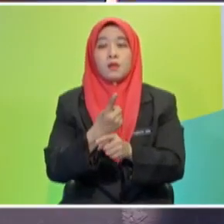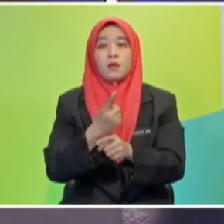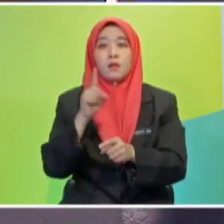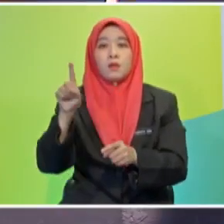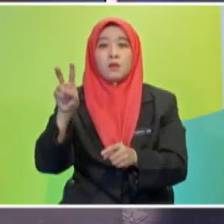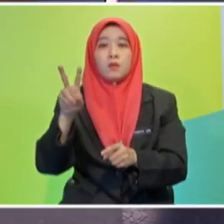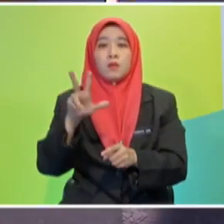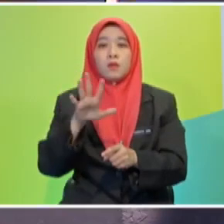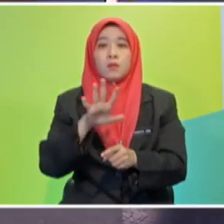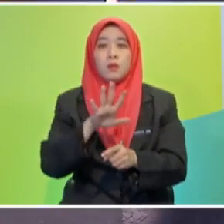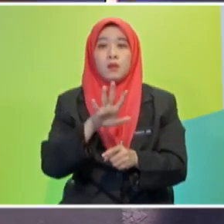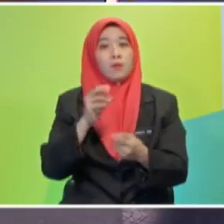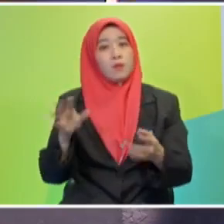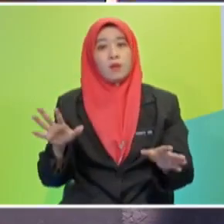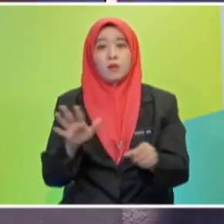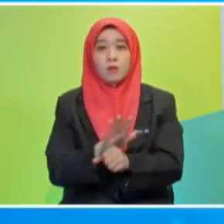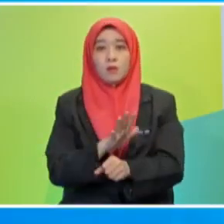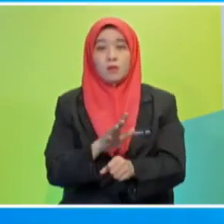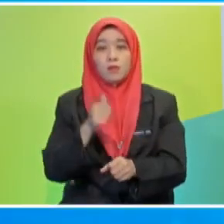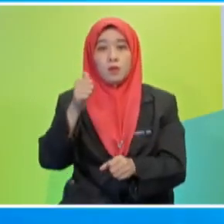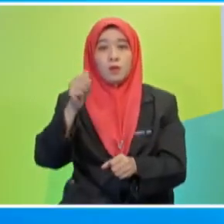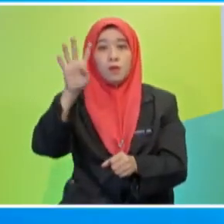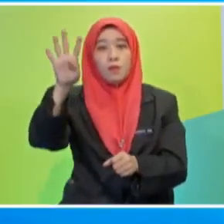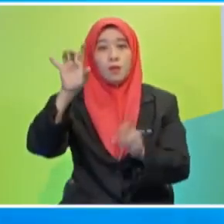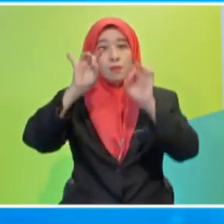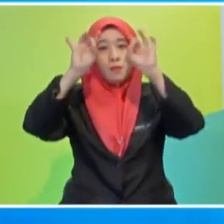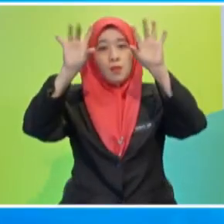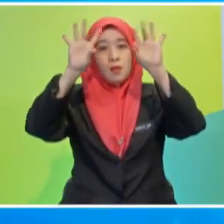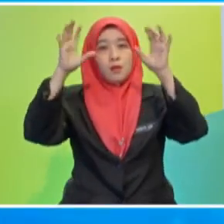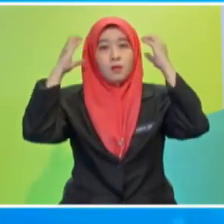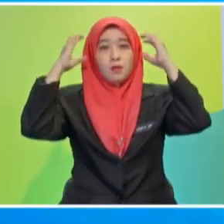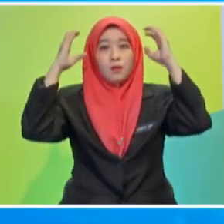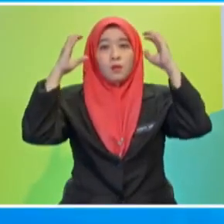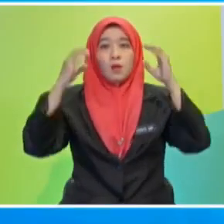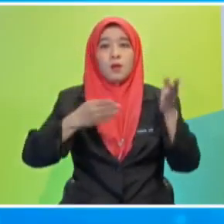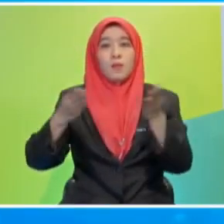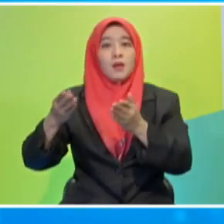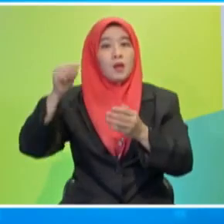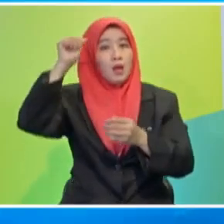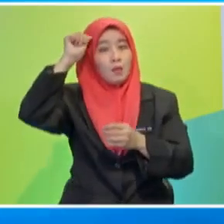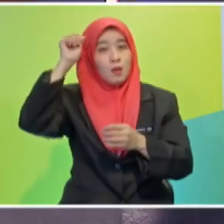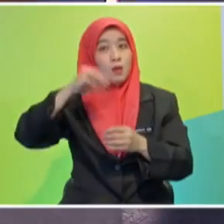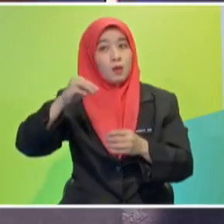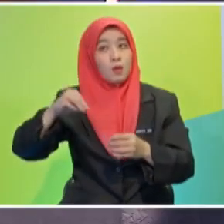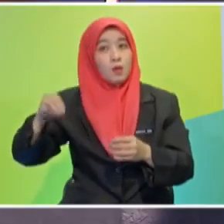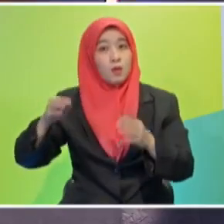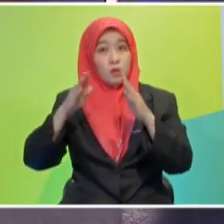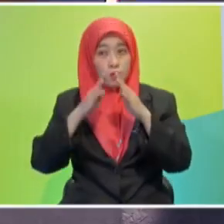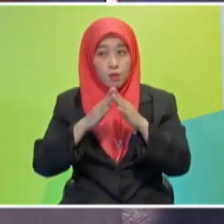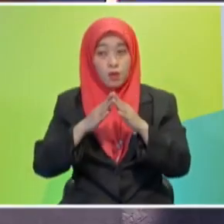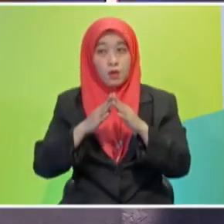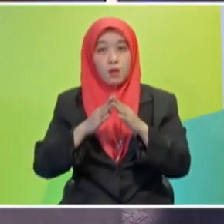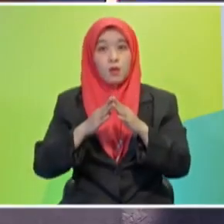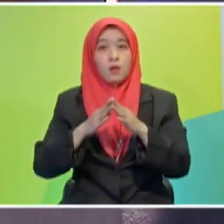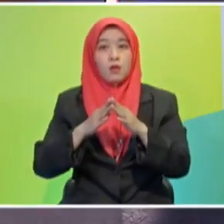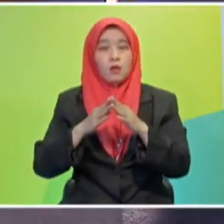2, 3, 4. Bagus Aiman. 4 bintang cikgu bagi pada Aiman. Terima kasih cikgu. Okey. Jadi murid-murid dekat rumah sana pun boleh